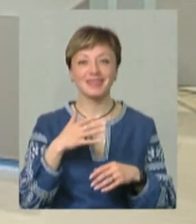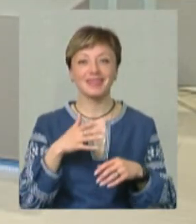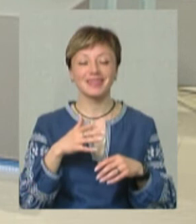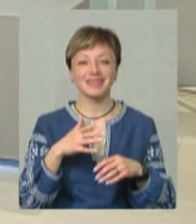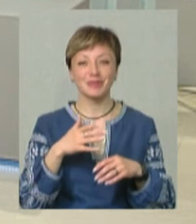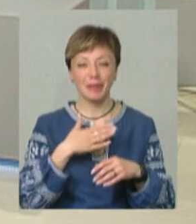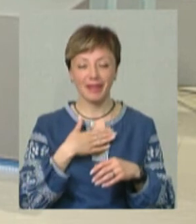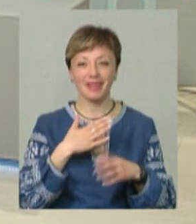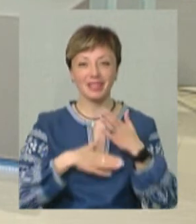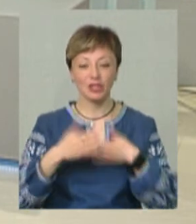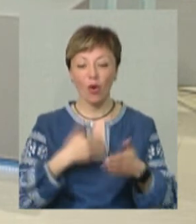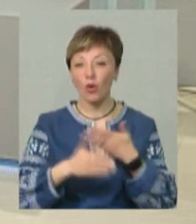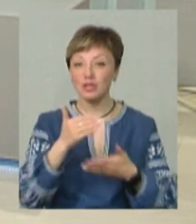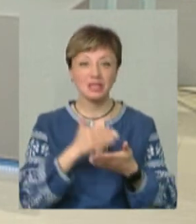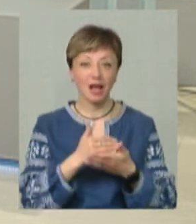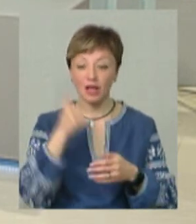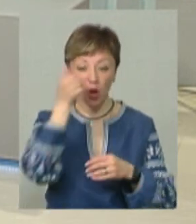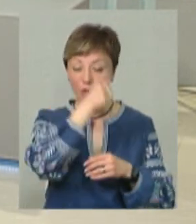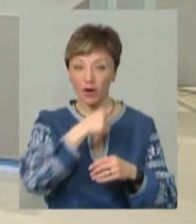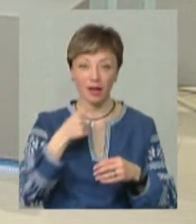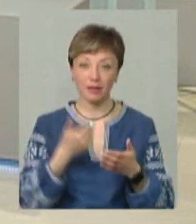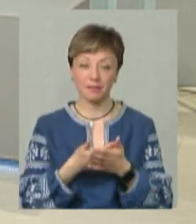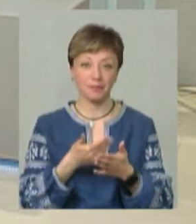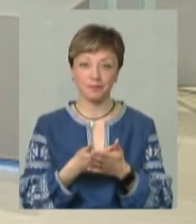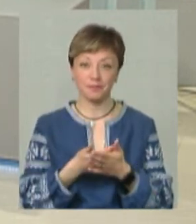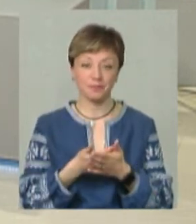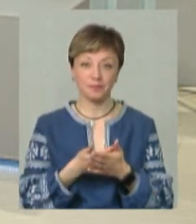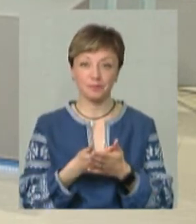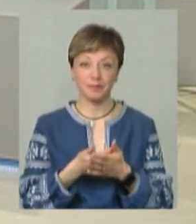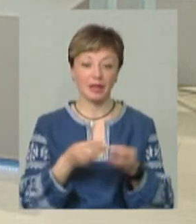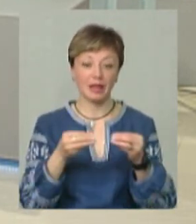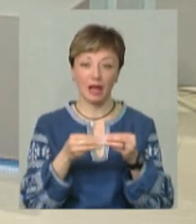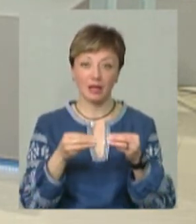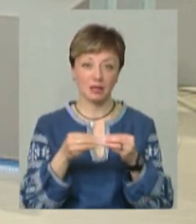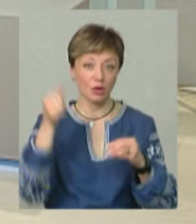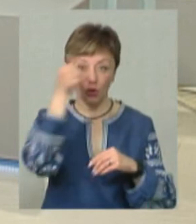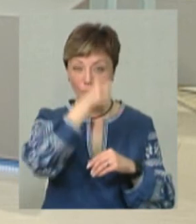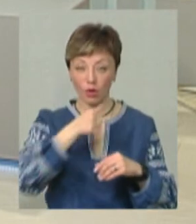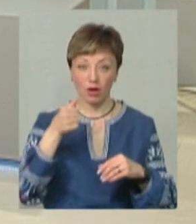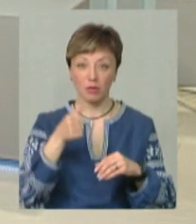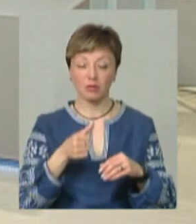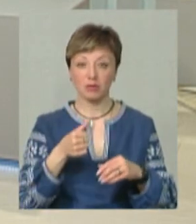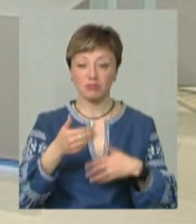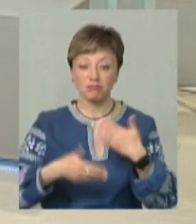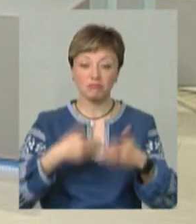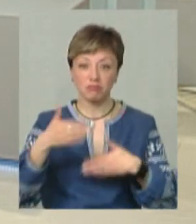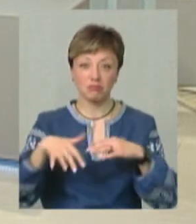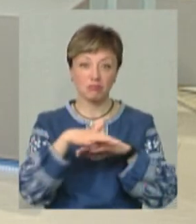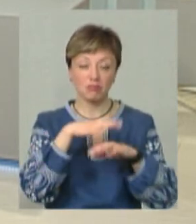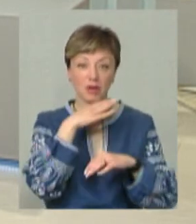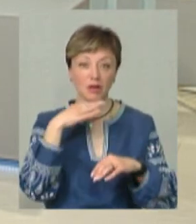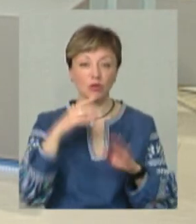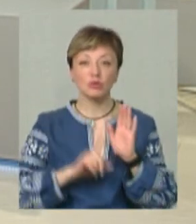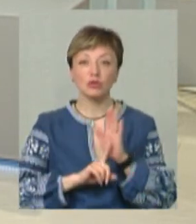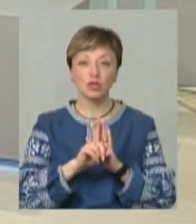що зараз останні роки, десь років 10, напевно, пішла така масова тенденція,